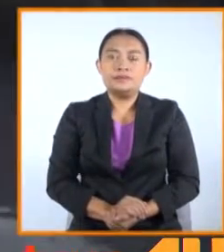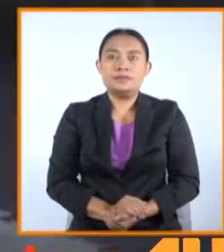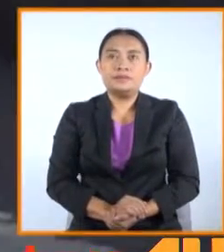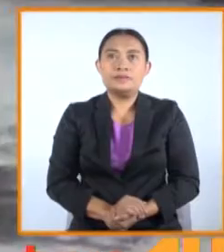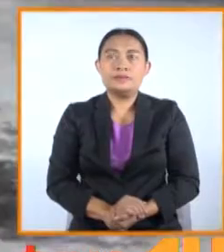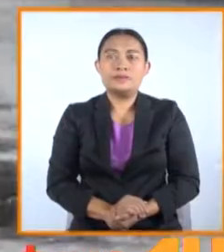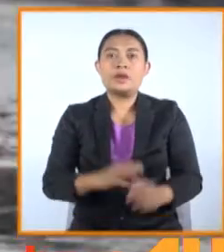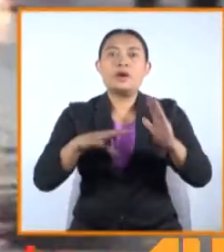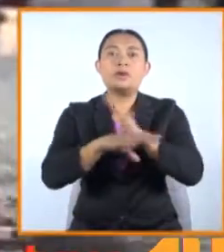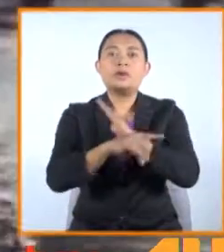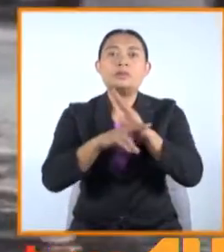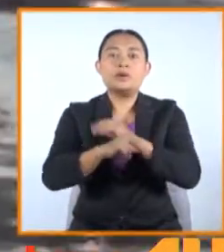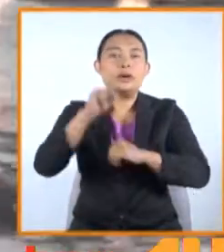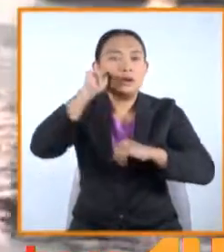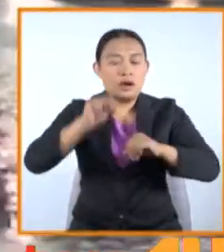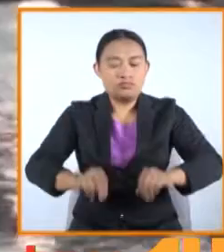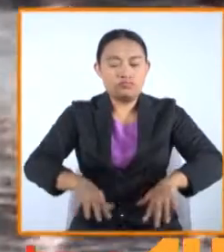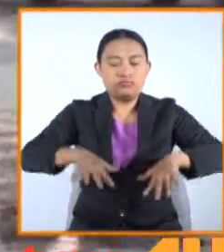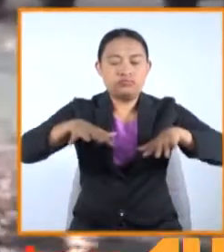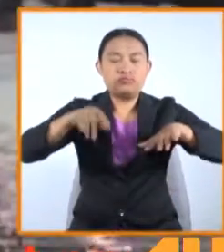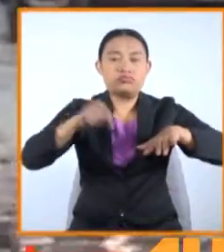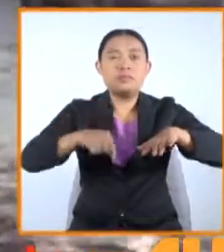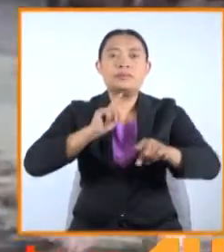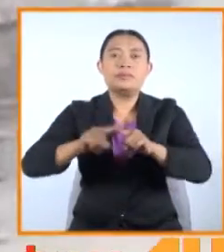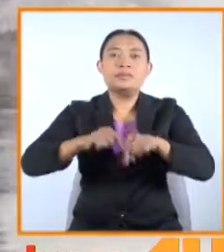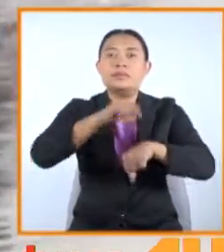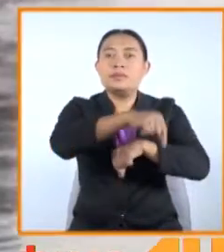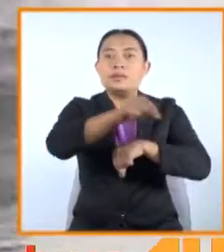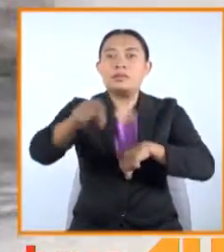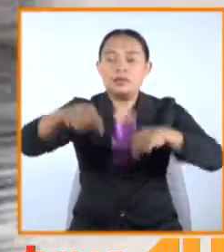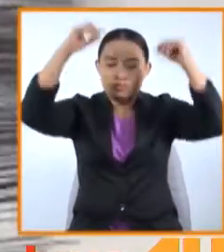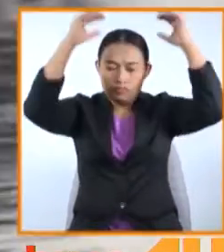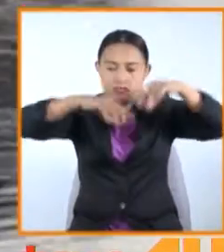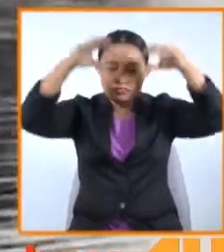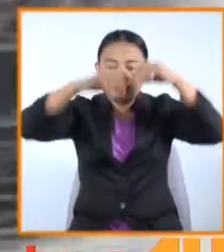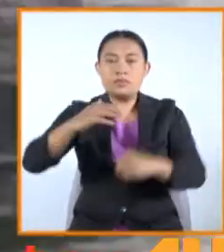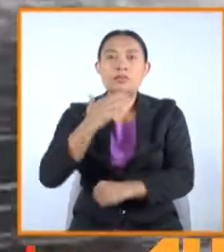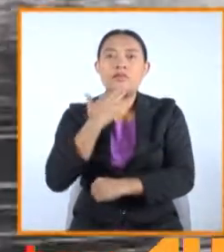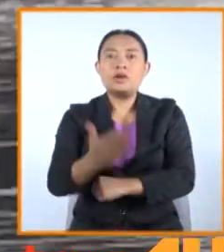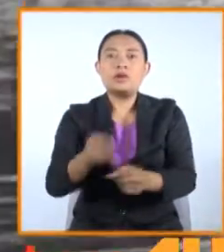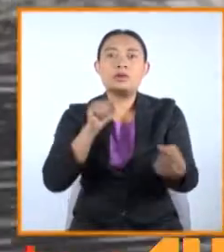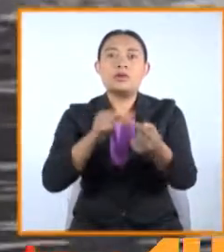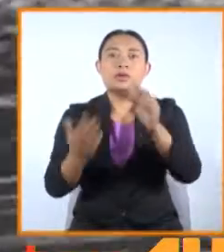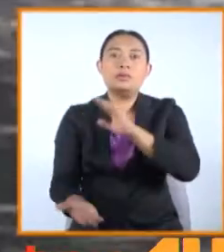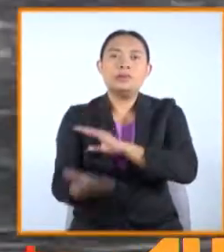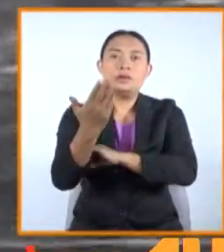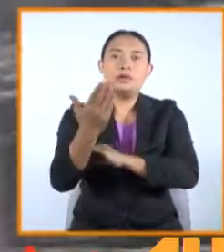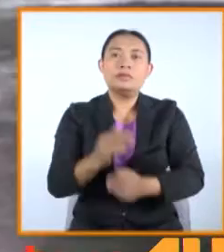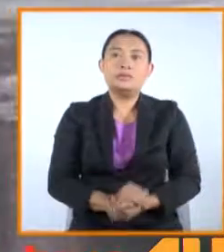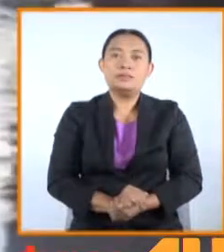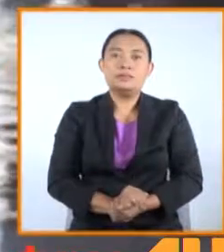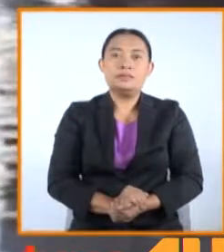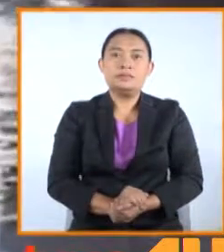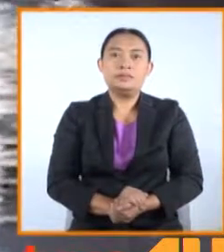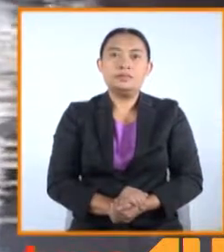สภาพเมืองชลบุรียังคงมีน้ำท่วมขังสูงหลายจุดเนื่องจากมีฝนตกลงมาอย่างต่อเนื่องตั้งแต่เมื่อช่วงเช้าที่ผ่านมานะคะส่งผล